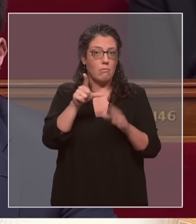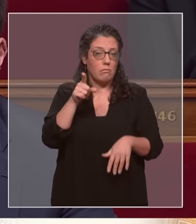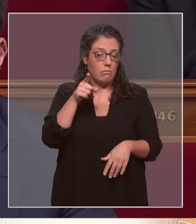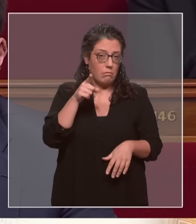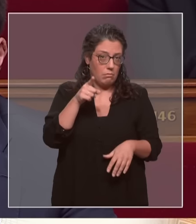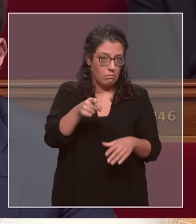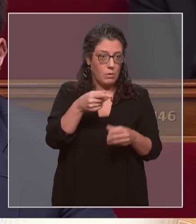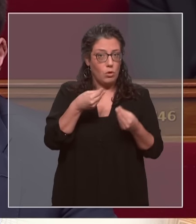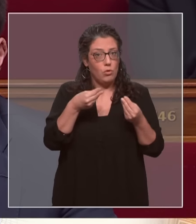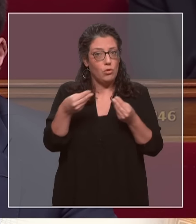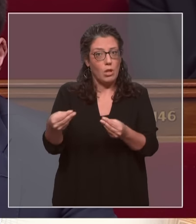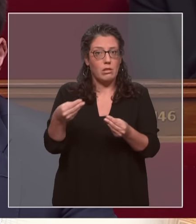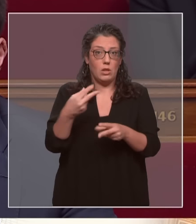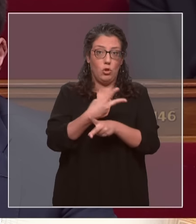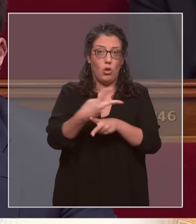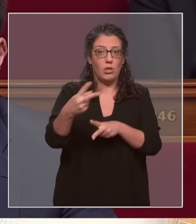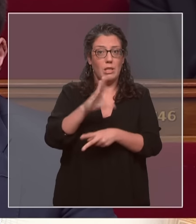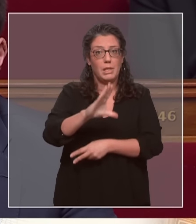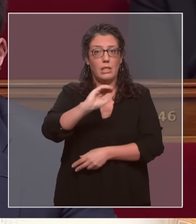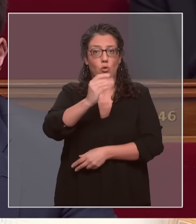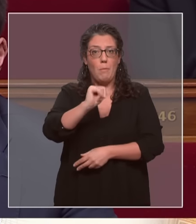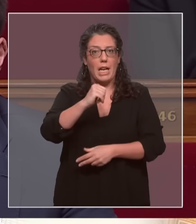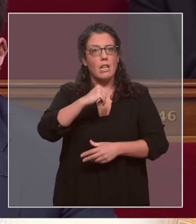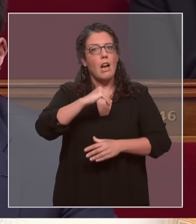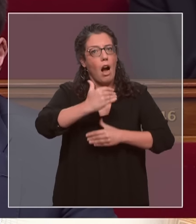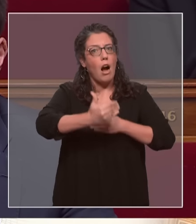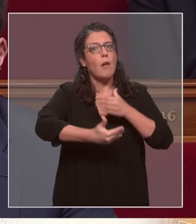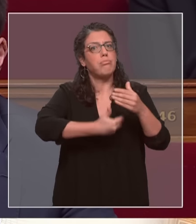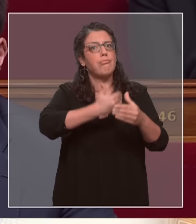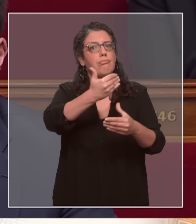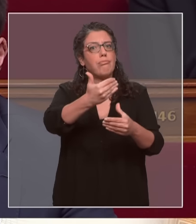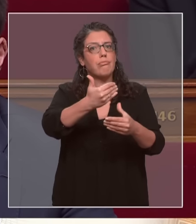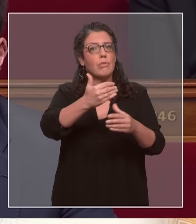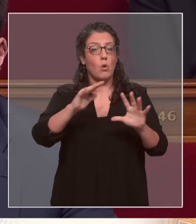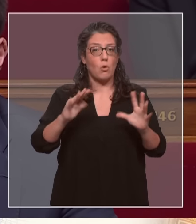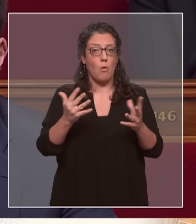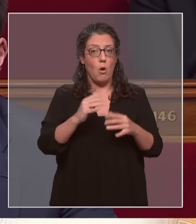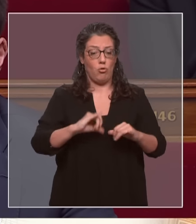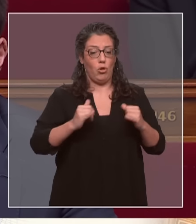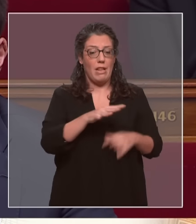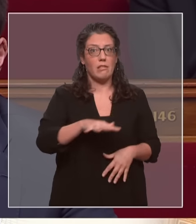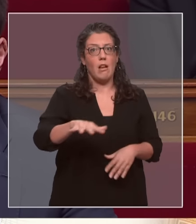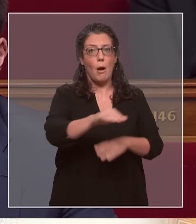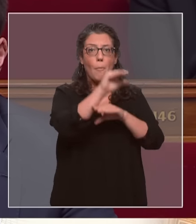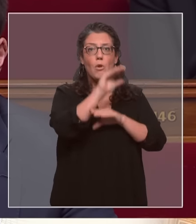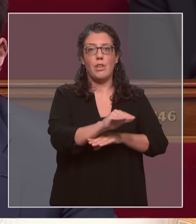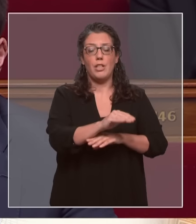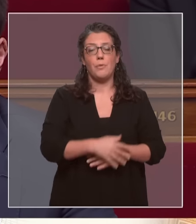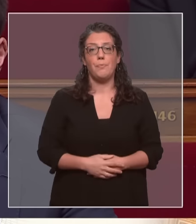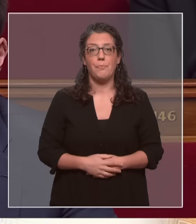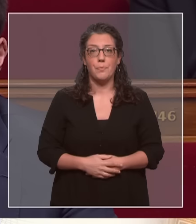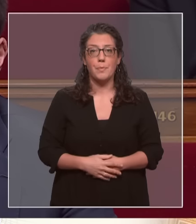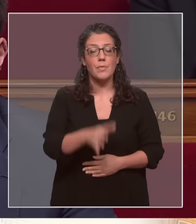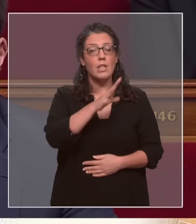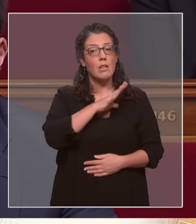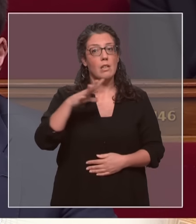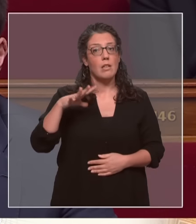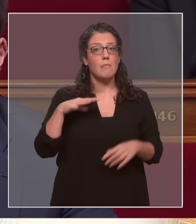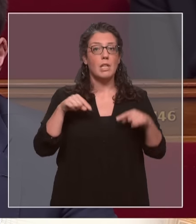permis d'avancer sur les dangers du numérique pour protéger notre jeunesse. Madame la